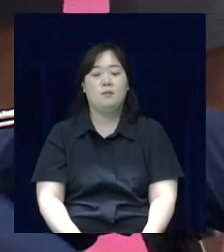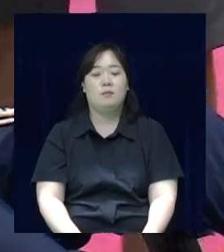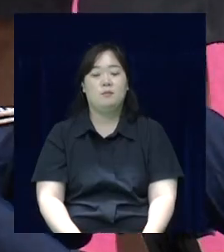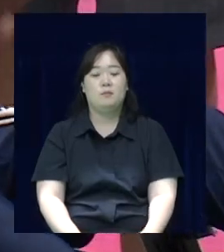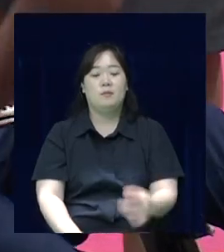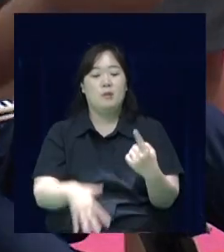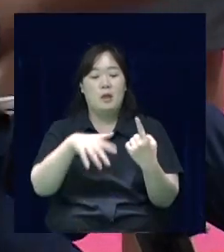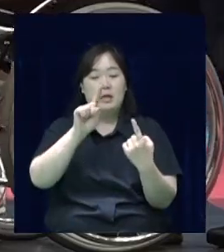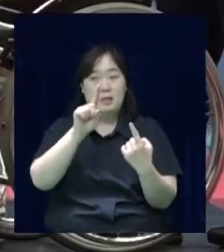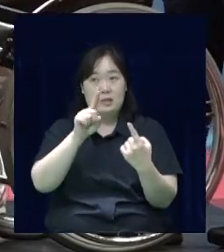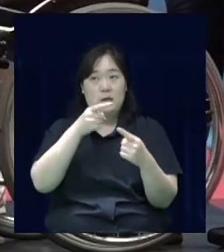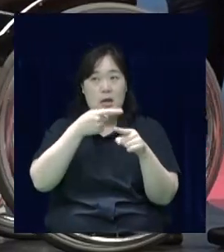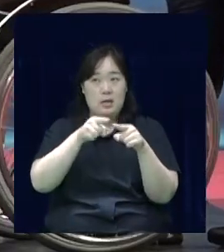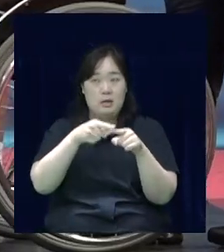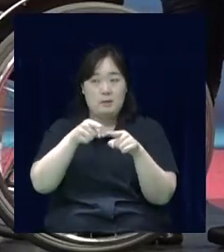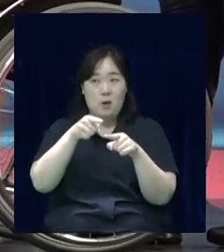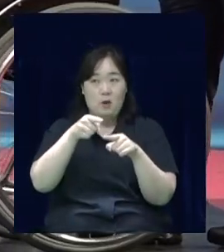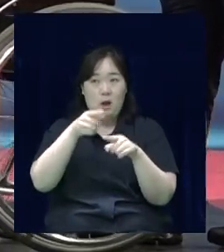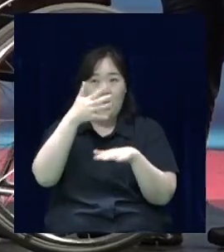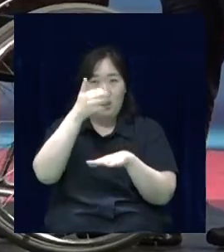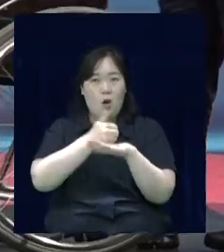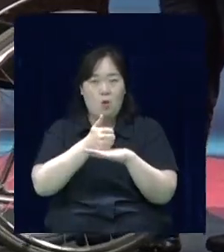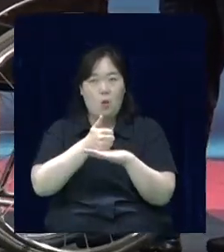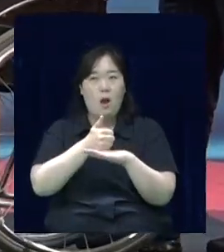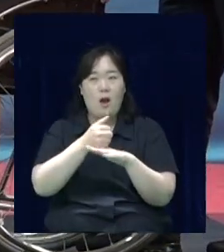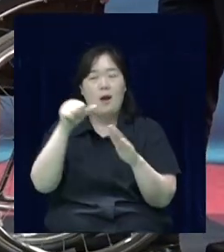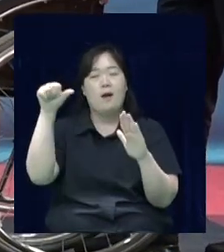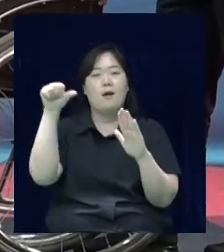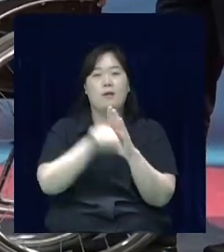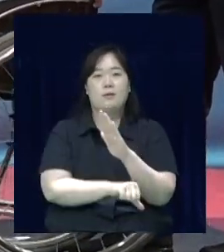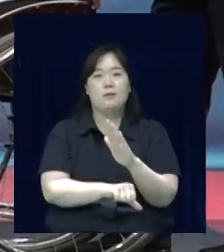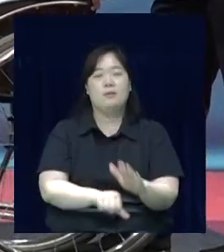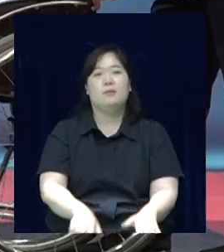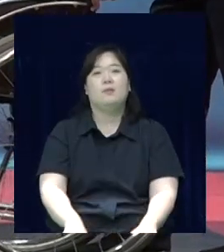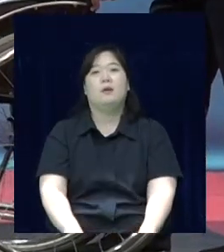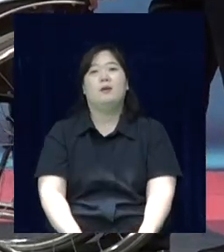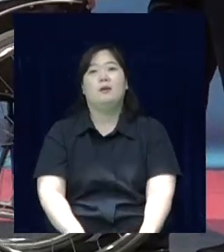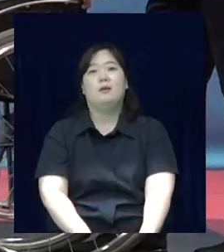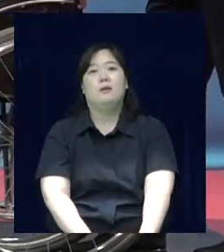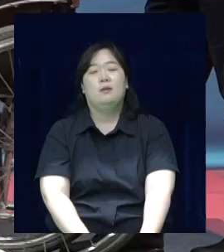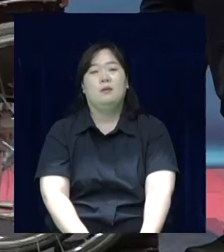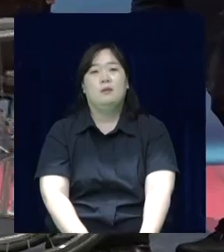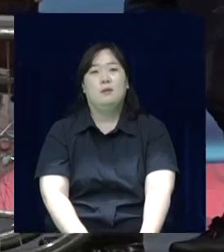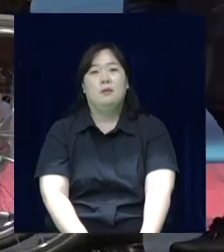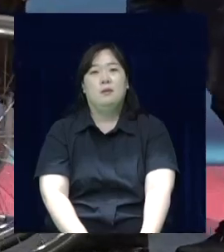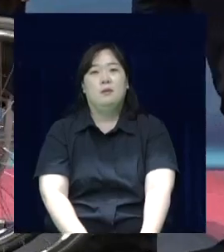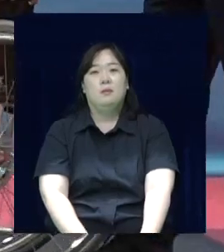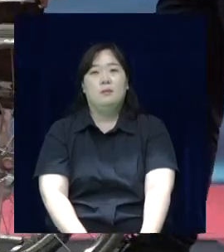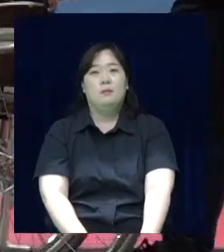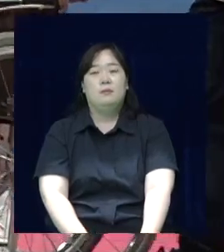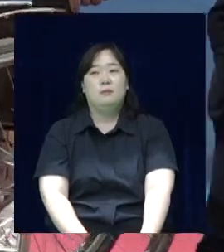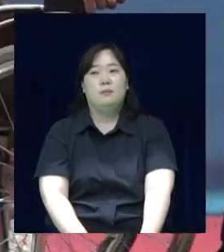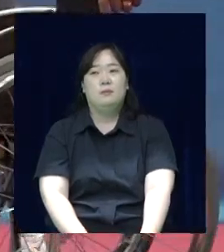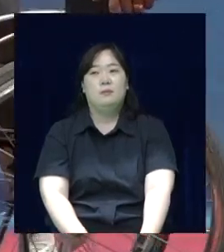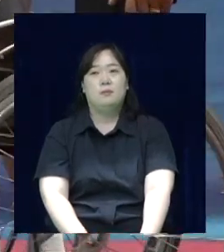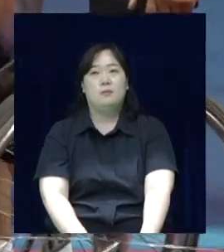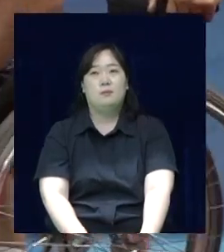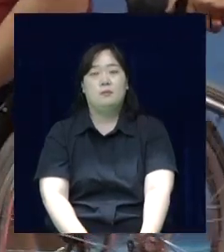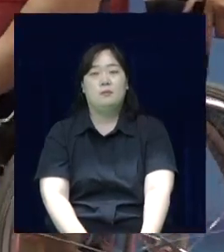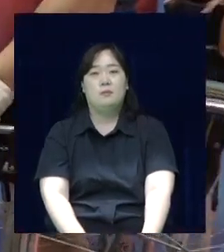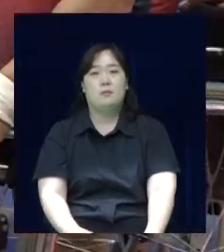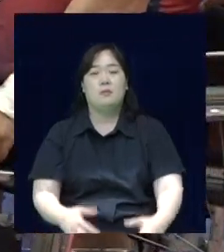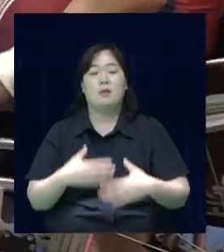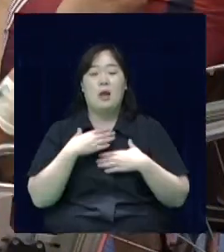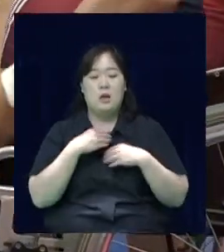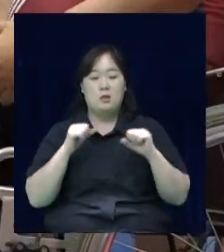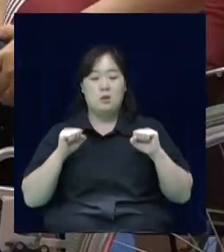1차 시도 심판 판정. 3명의 심판이 실패를 선언했습니다. 양팔이 이렇게 안정되게